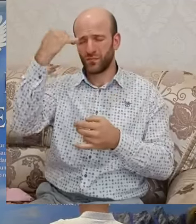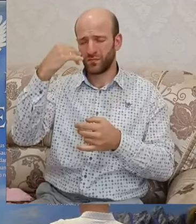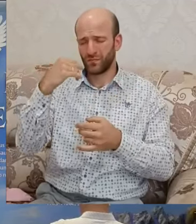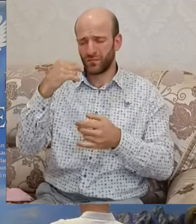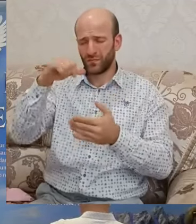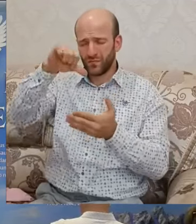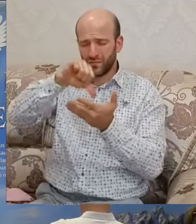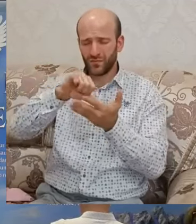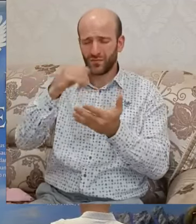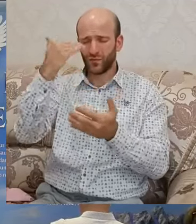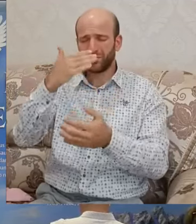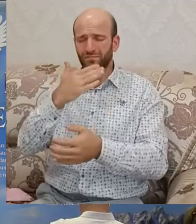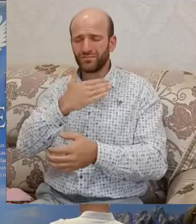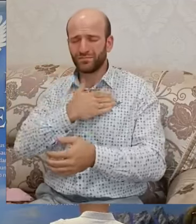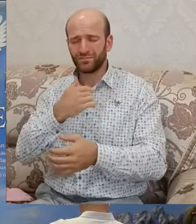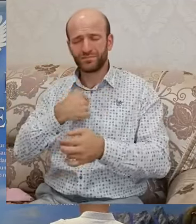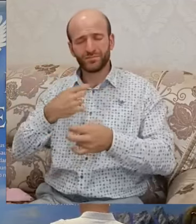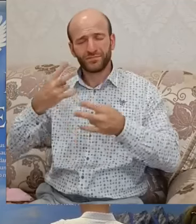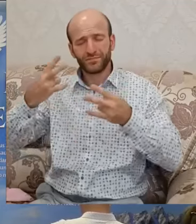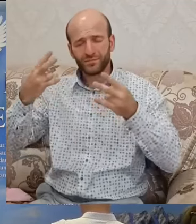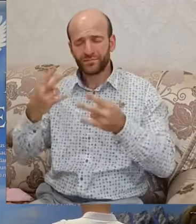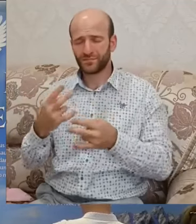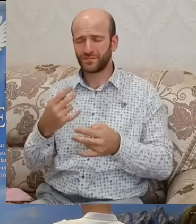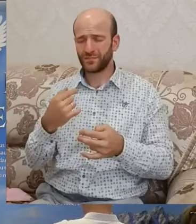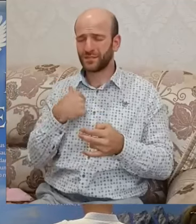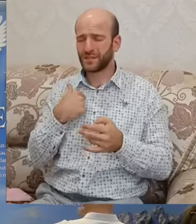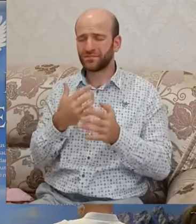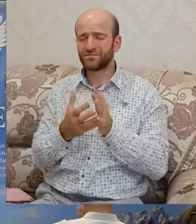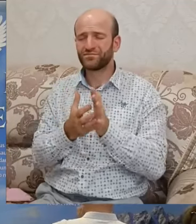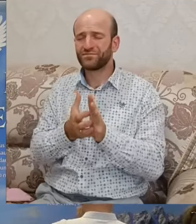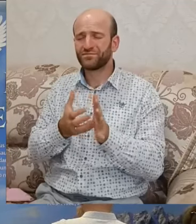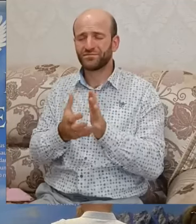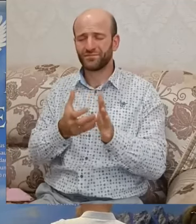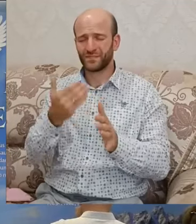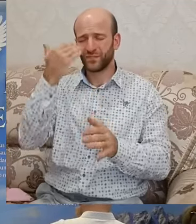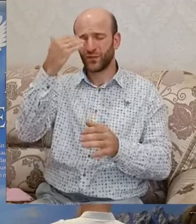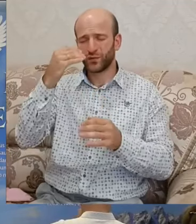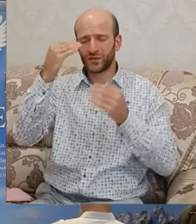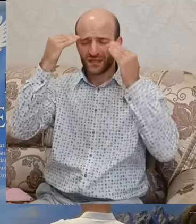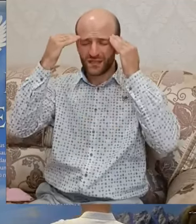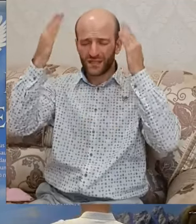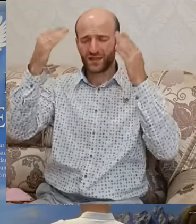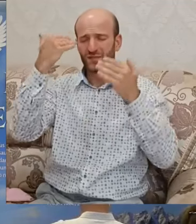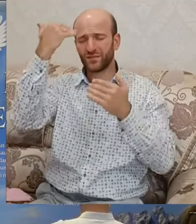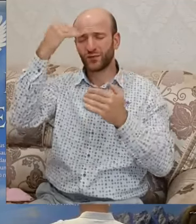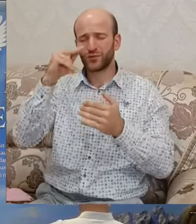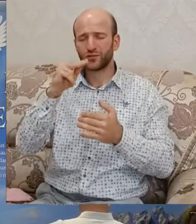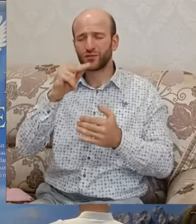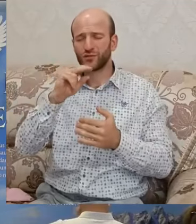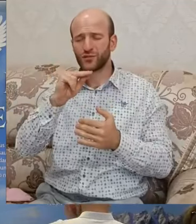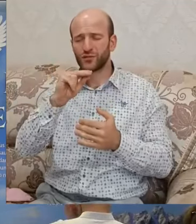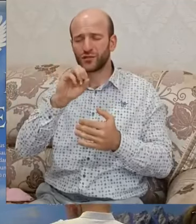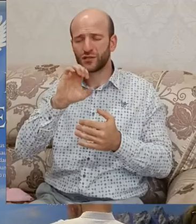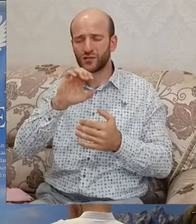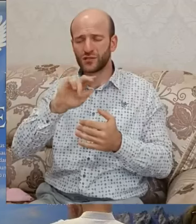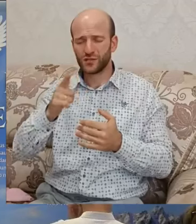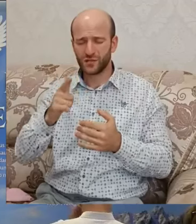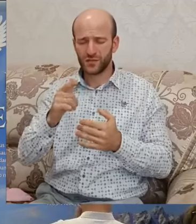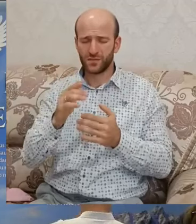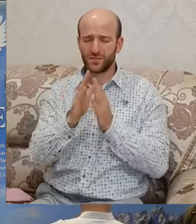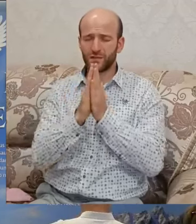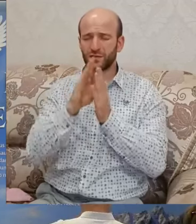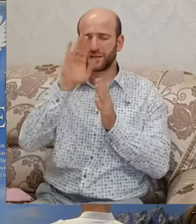ir garbės. Нам не хватает твоей славы и чести. Dieve, išliek savo dvasios ant kiekvieno iš mūsų. Боже, излей своего